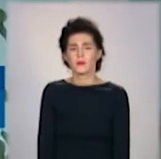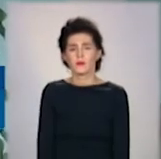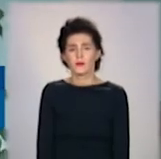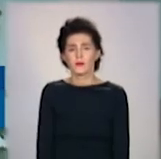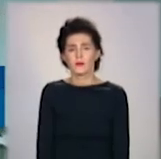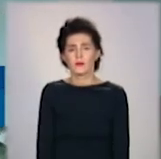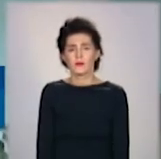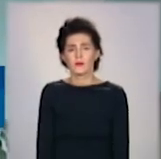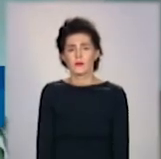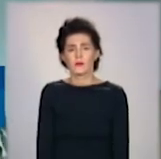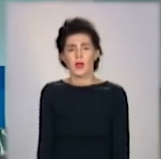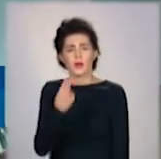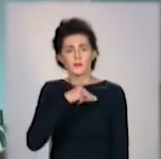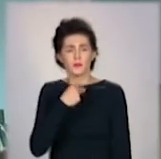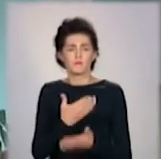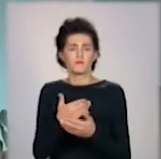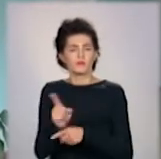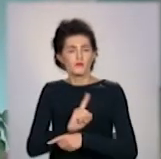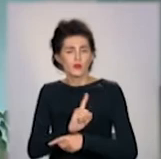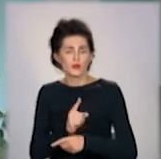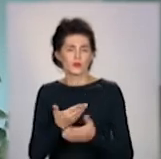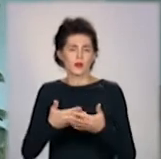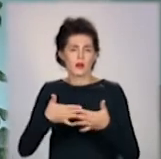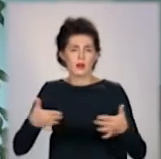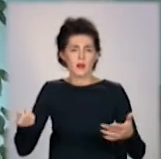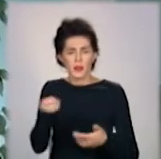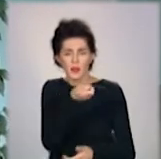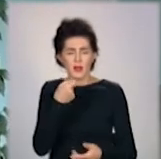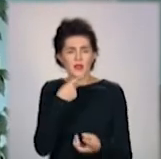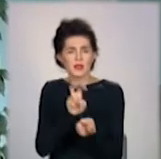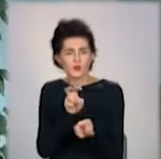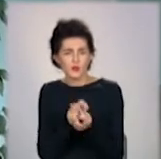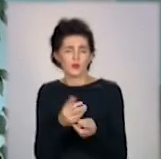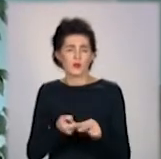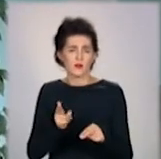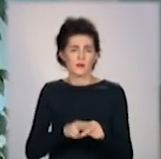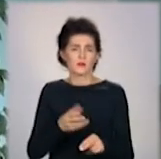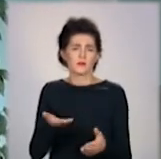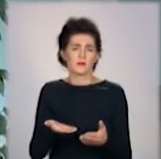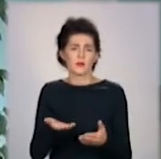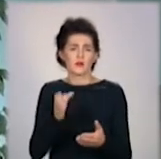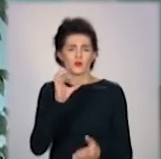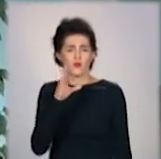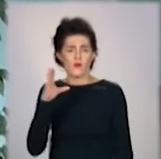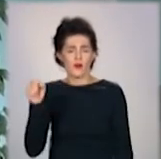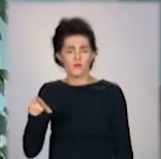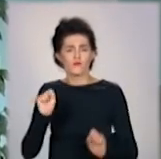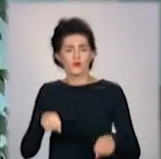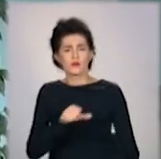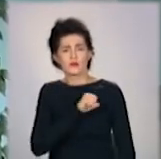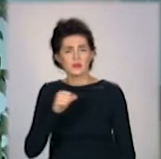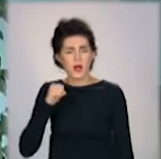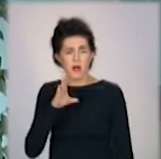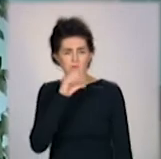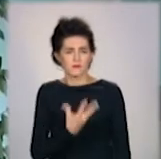їдять в природі мишей, дрібних гризунів. Така, як вухата сова, вона вже може вполювати навіть